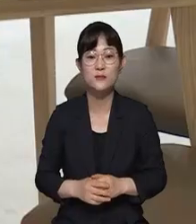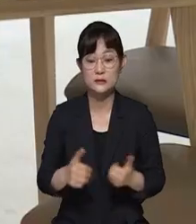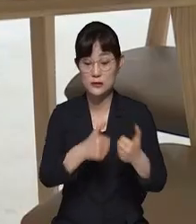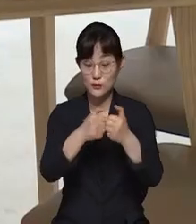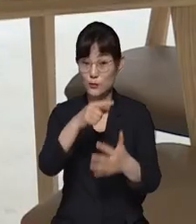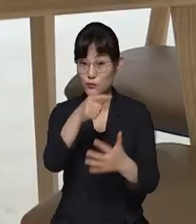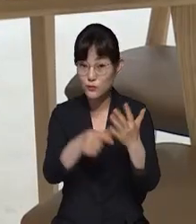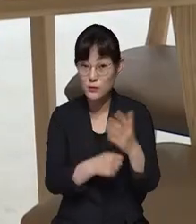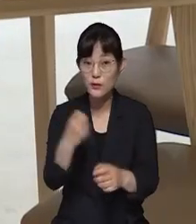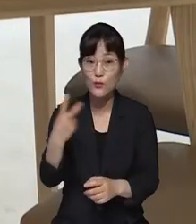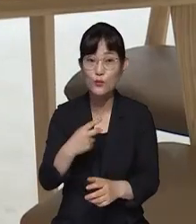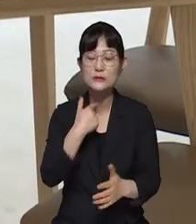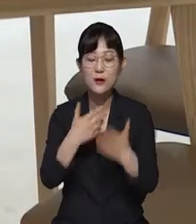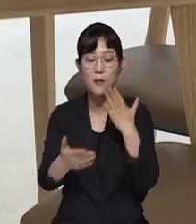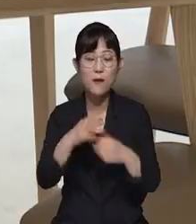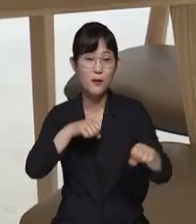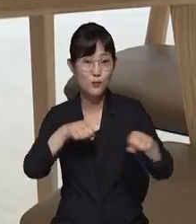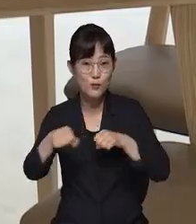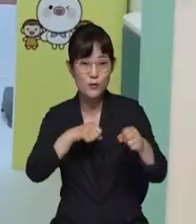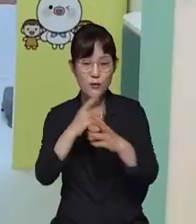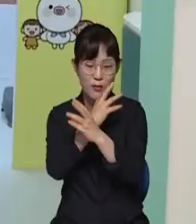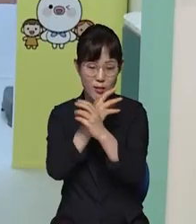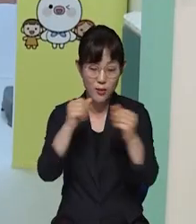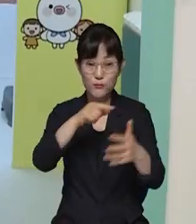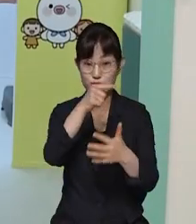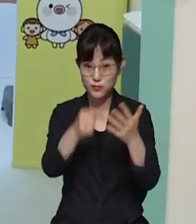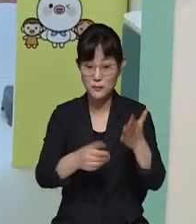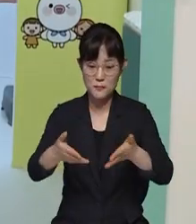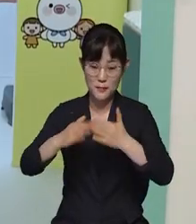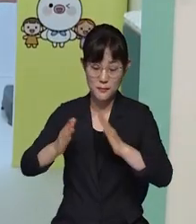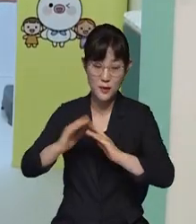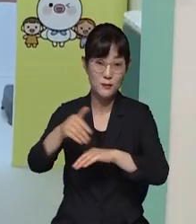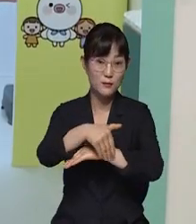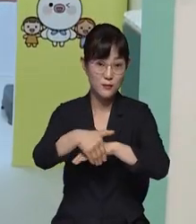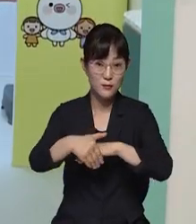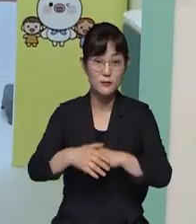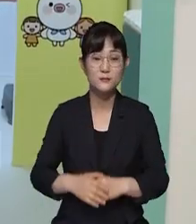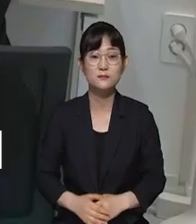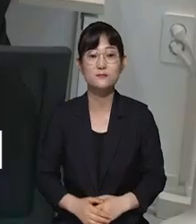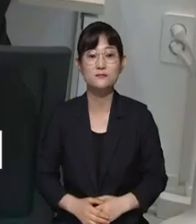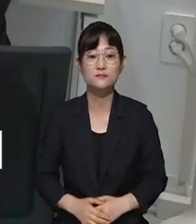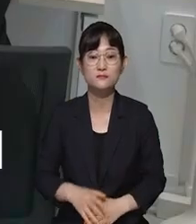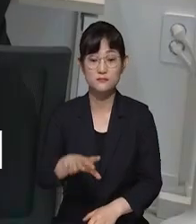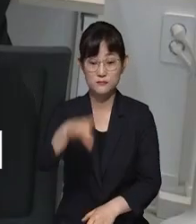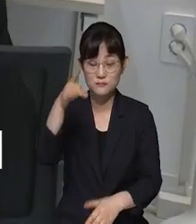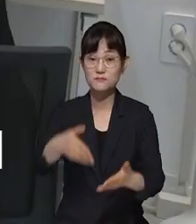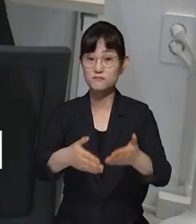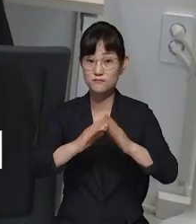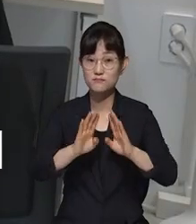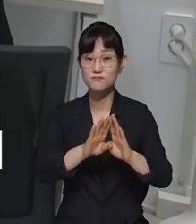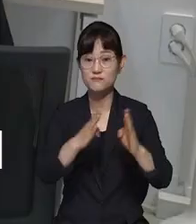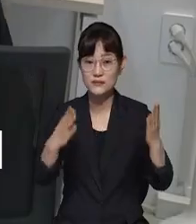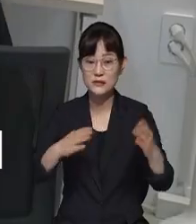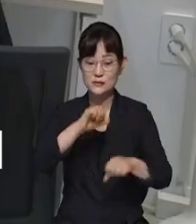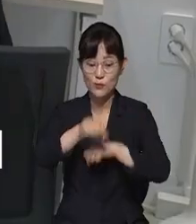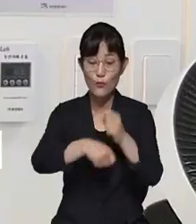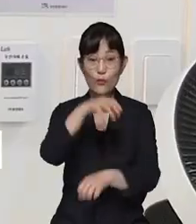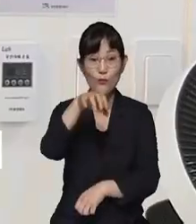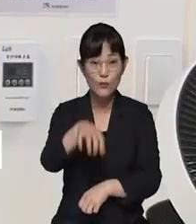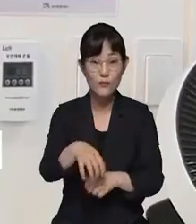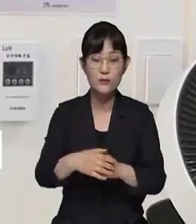상담 프로그램과 체험 활동 등 다양한 프로그램이 개설될 예정입니다. 첫 선을 보인 청소년